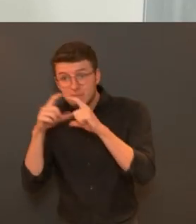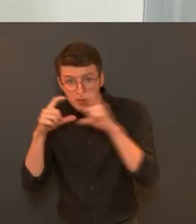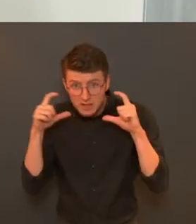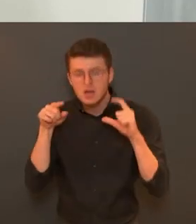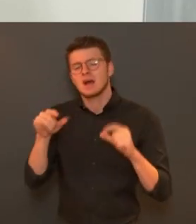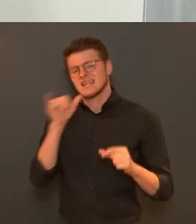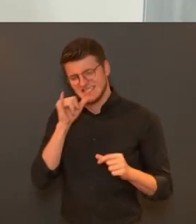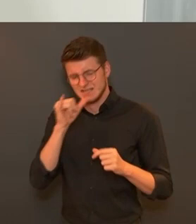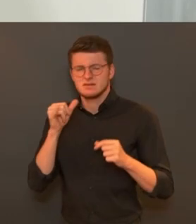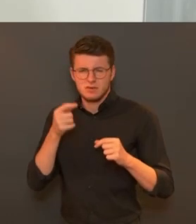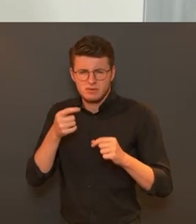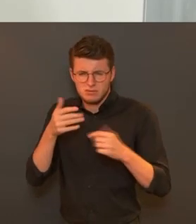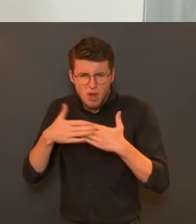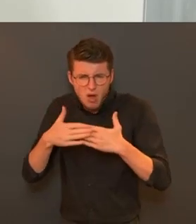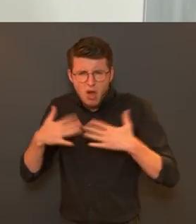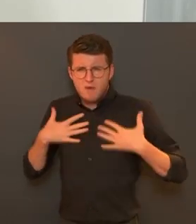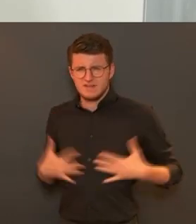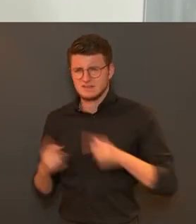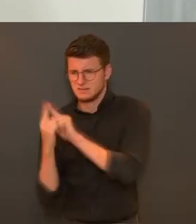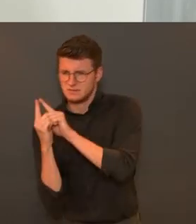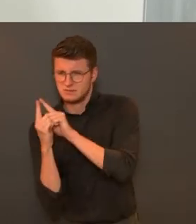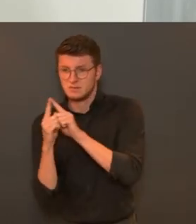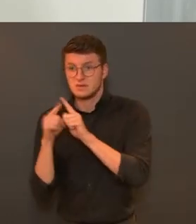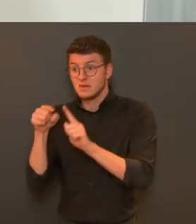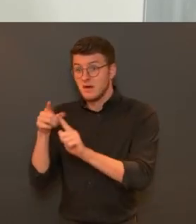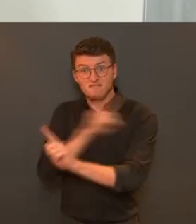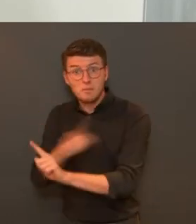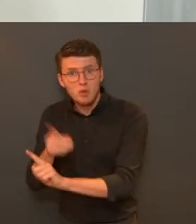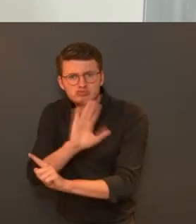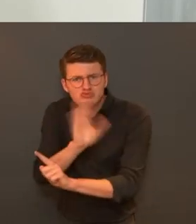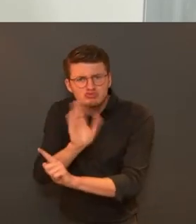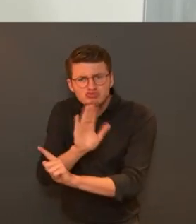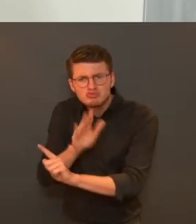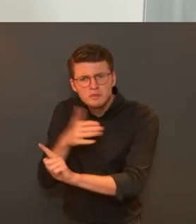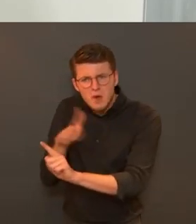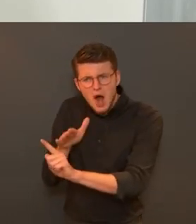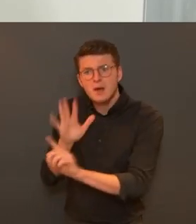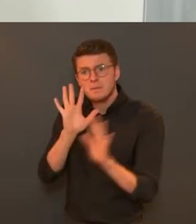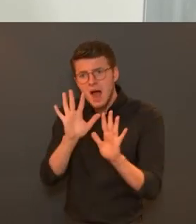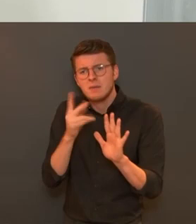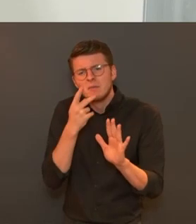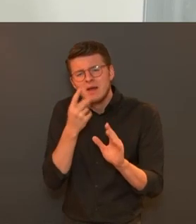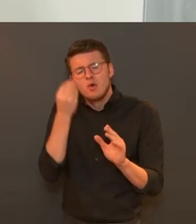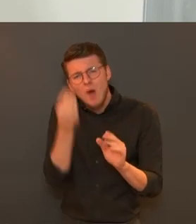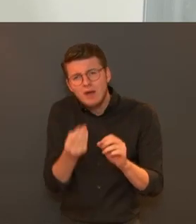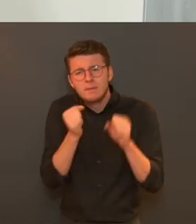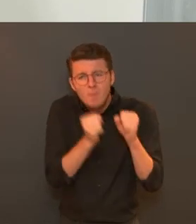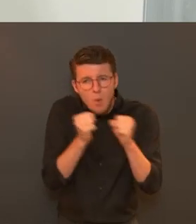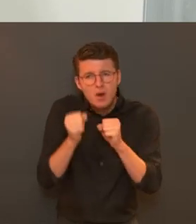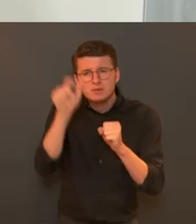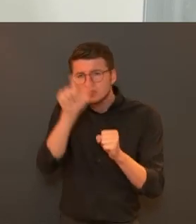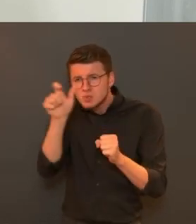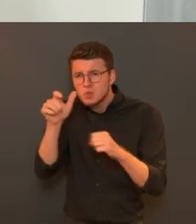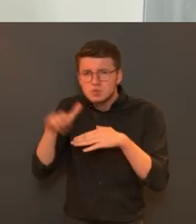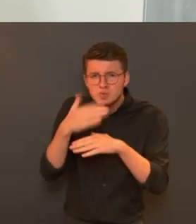contacts rapprochés-là ne sont pas totalement interdits, mais il faut les éviter au maximum.